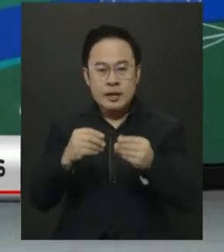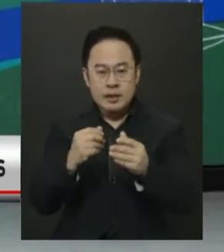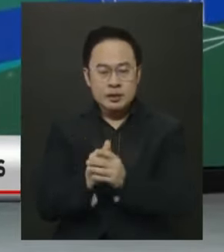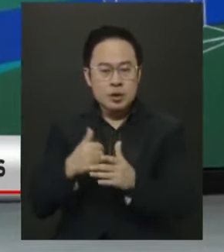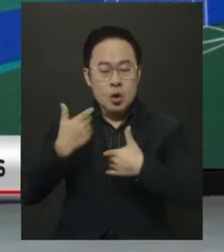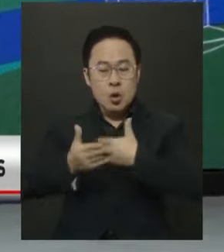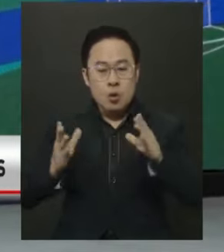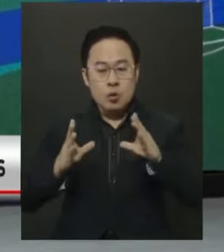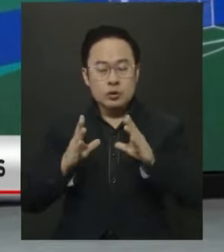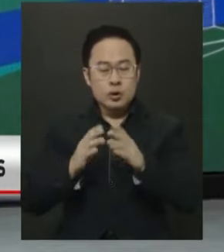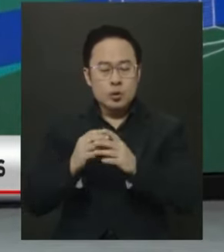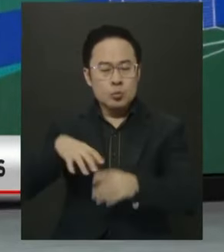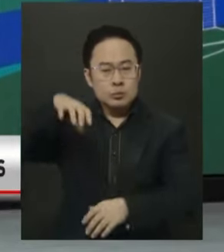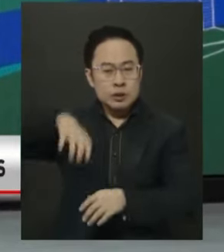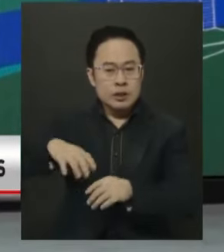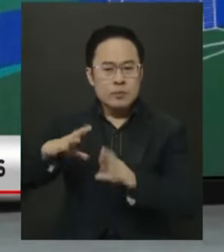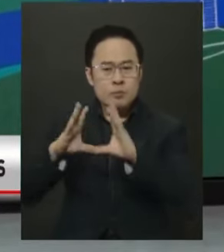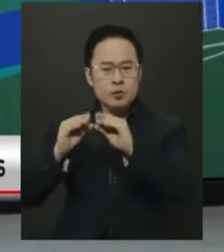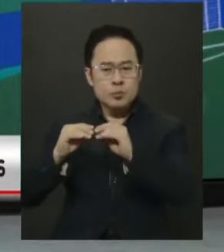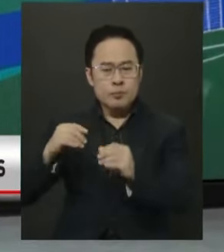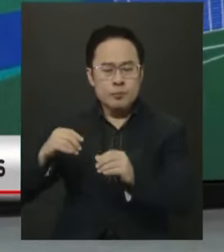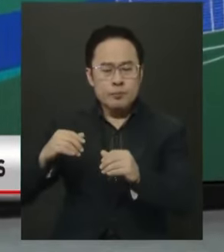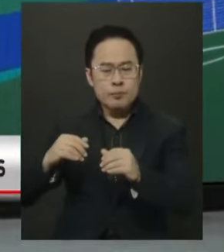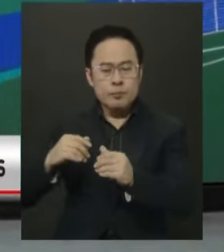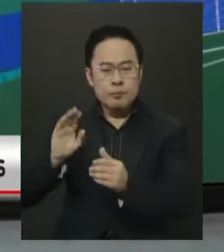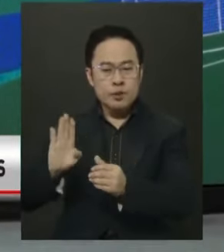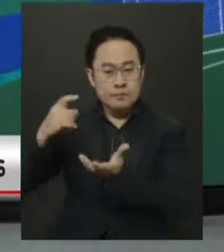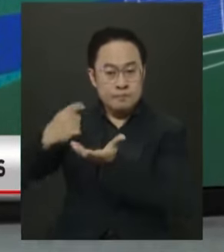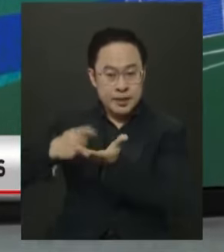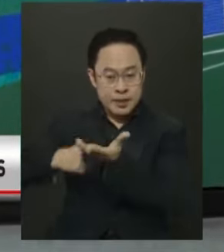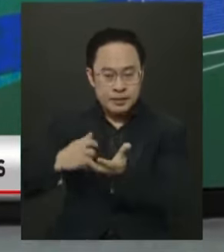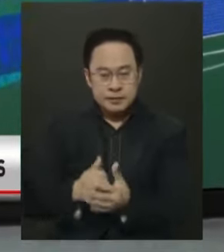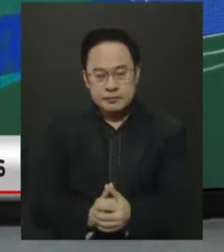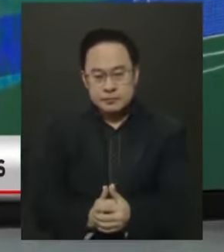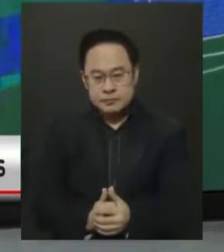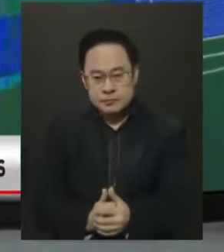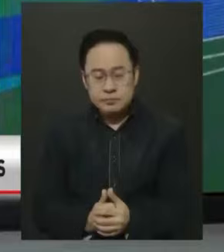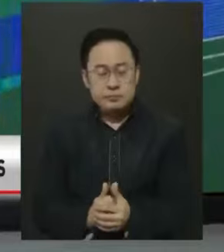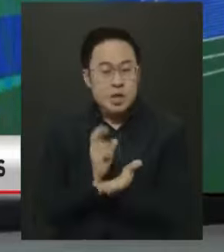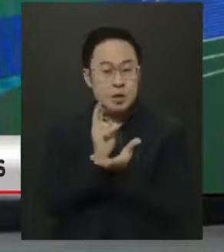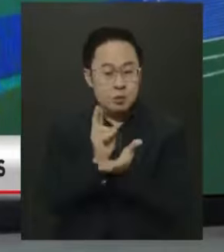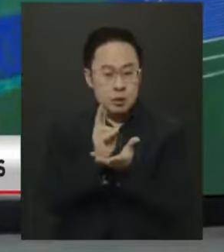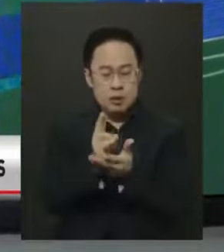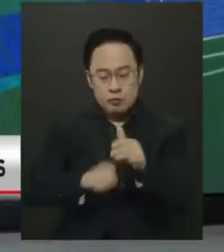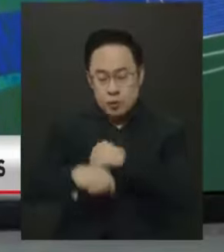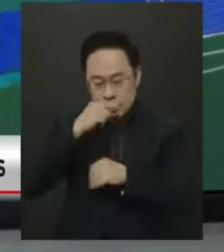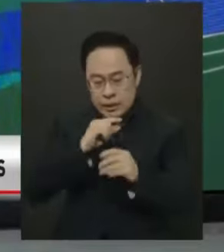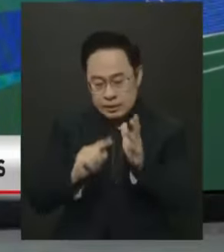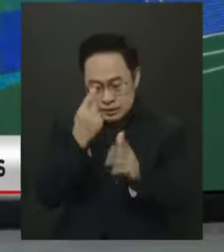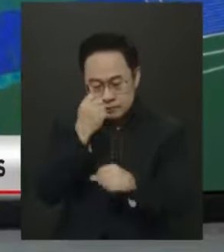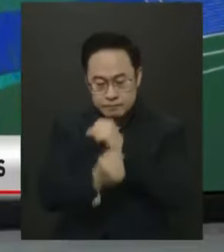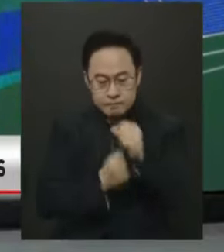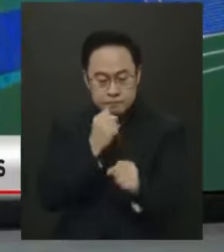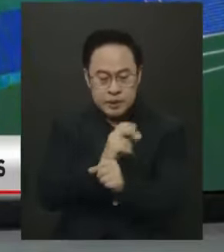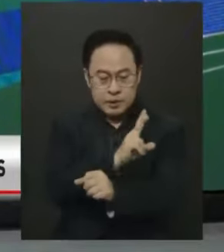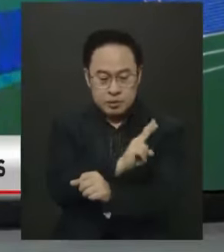วิตเมื่หว่านนี้ครับโดยงาน FA Thailand Awards จดขึนครั้งแรกเมอปี 2,561ตลอดจนถงปัจจุบ